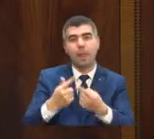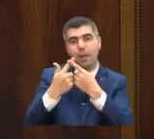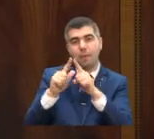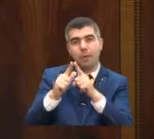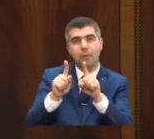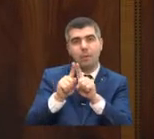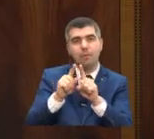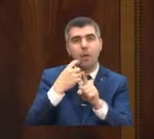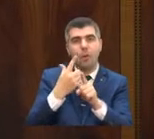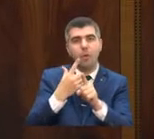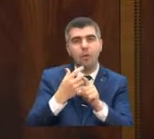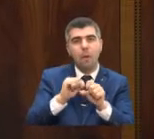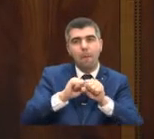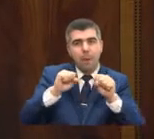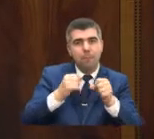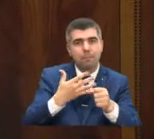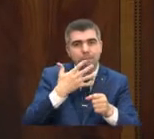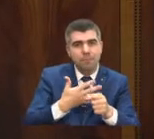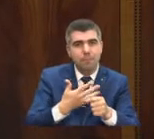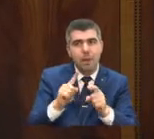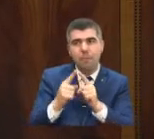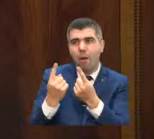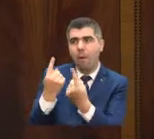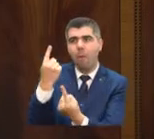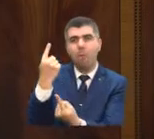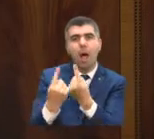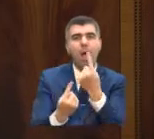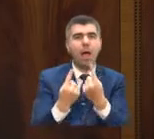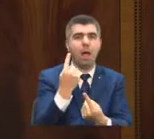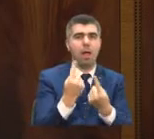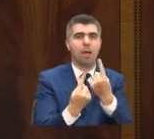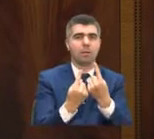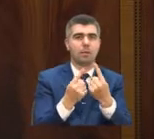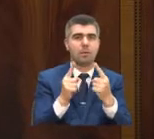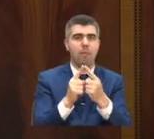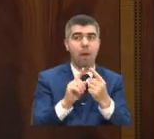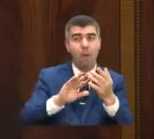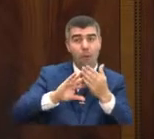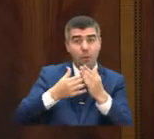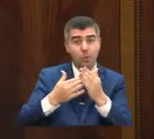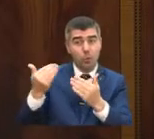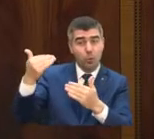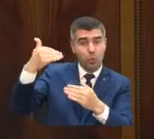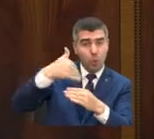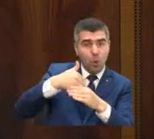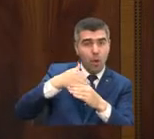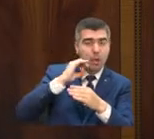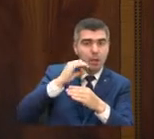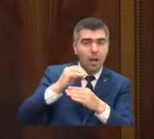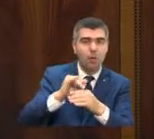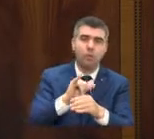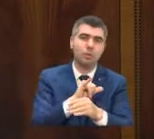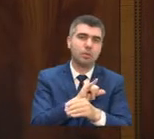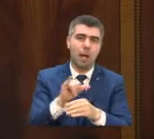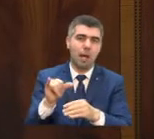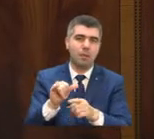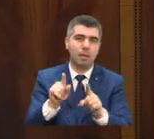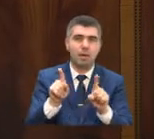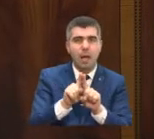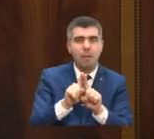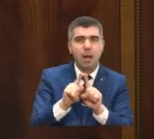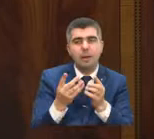بتنظيم إرهابي كبير، بل فقط بأفراد متشبعين بالفكر المتطرف قرروا ارتكاب هذه الجريمة فيما